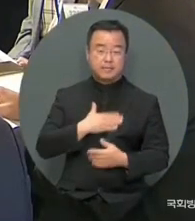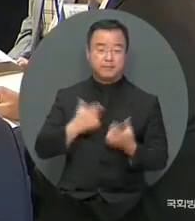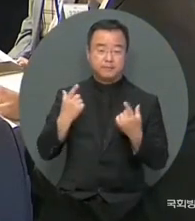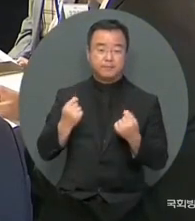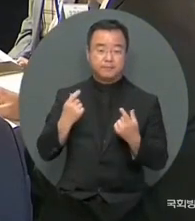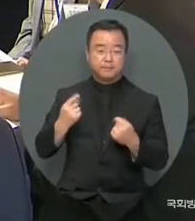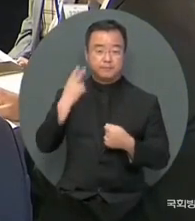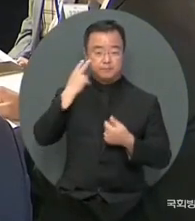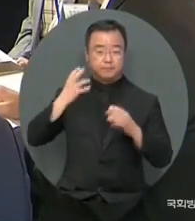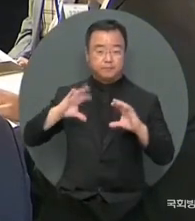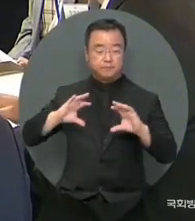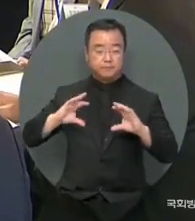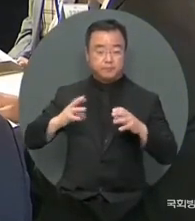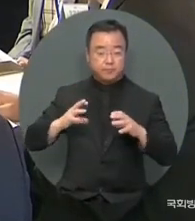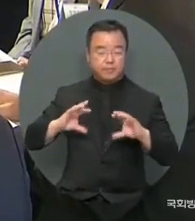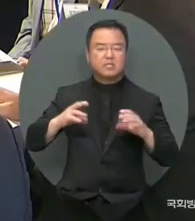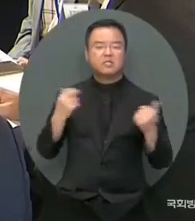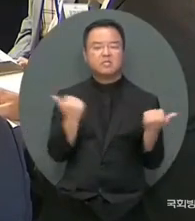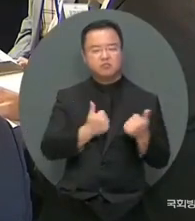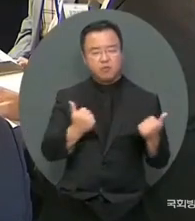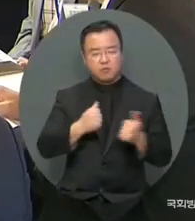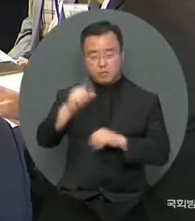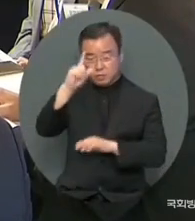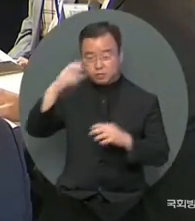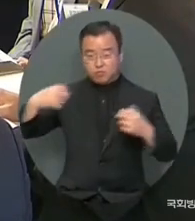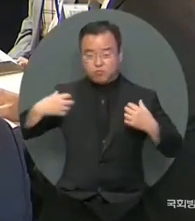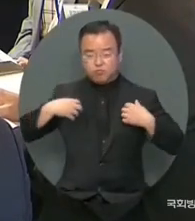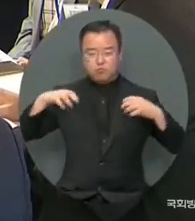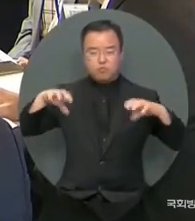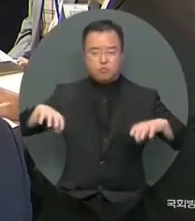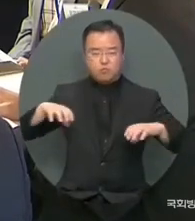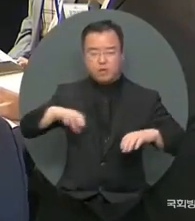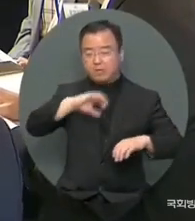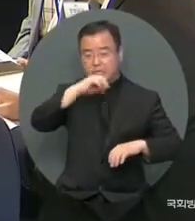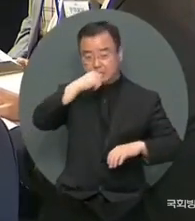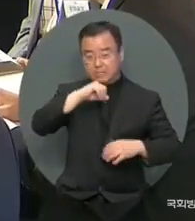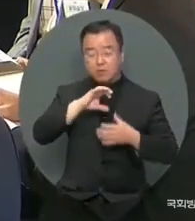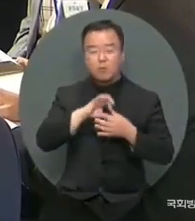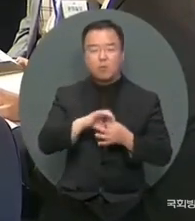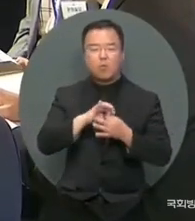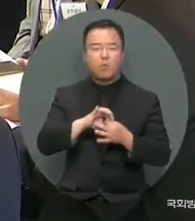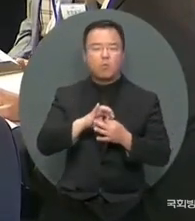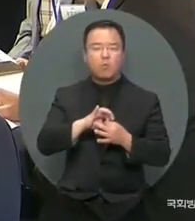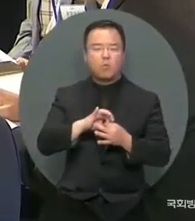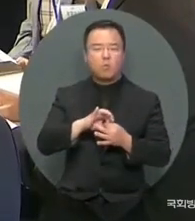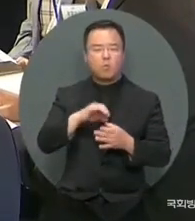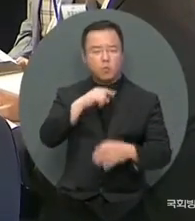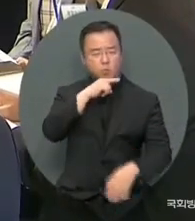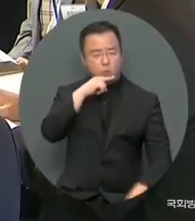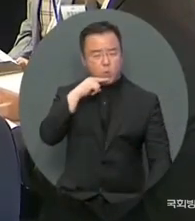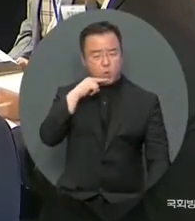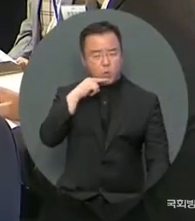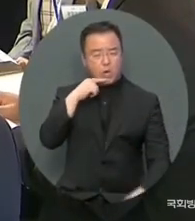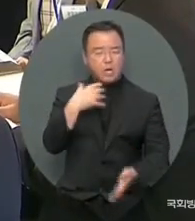그 의회와 정부 간에 예산 그 적자 규모를